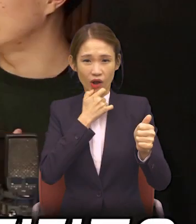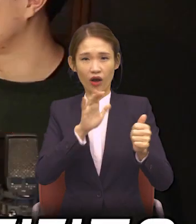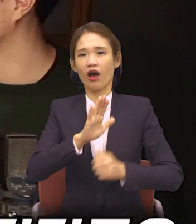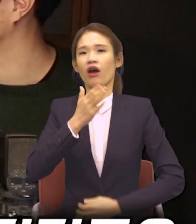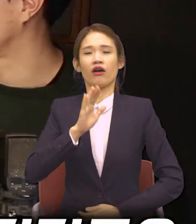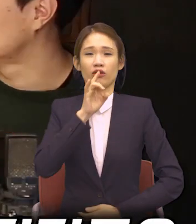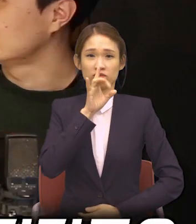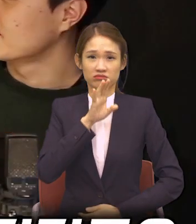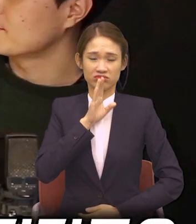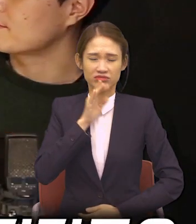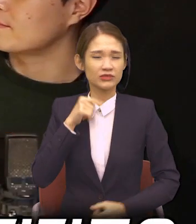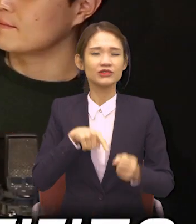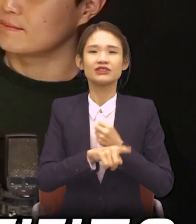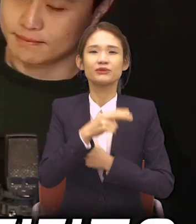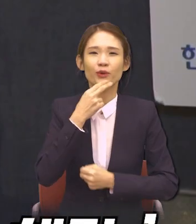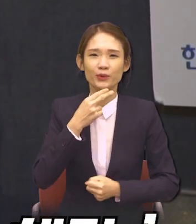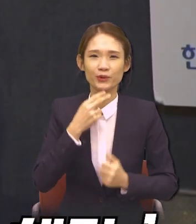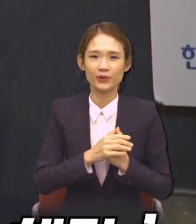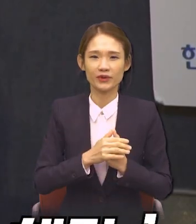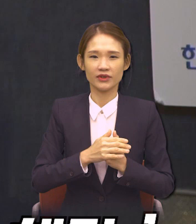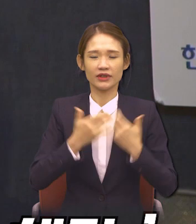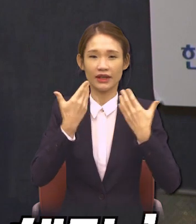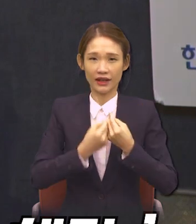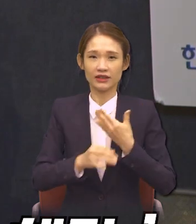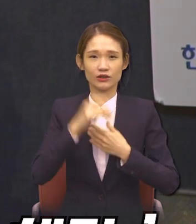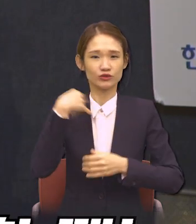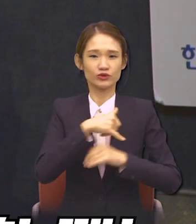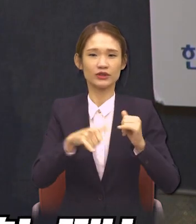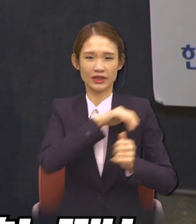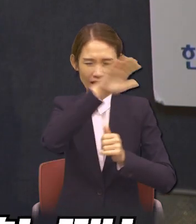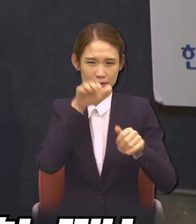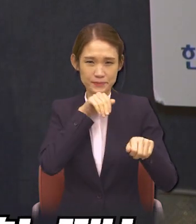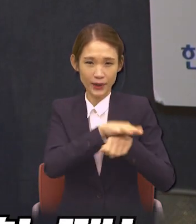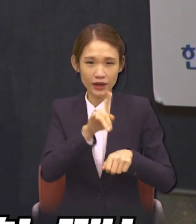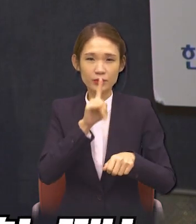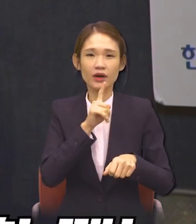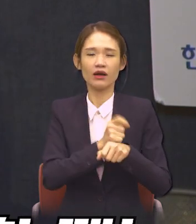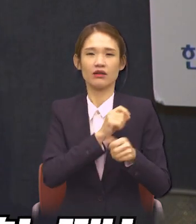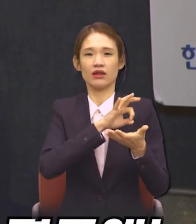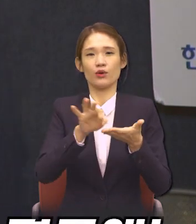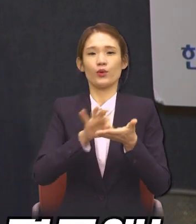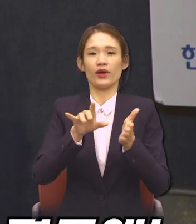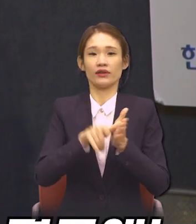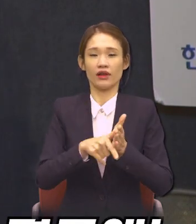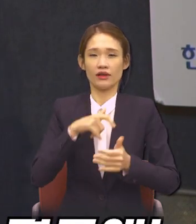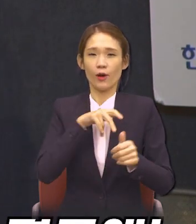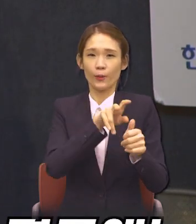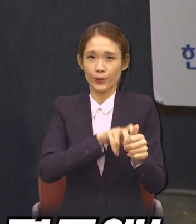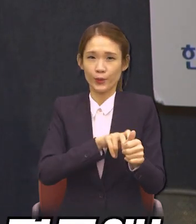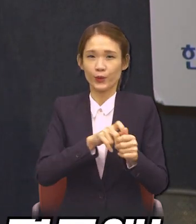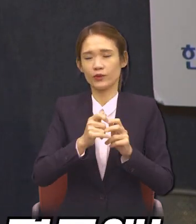의미가 없는 얘기거든요. 뭐 중국인들은 다 어떻게 되라 라는 말을 중국에서 할 때는 약간 혐오가